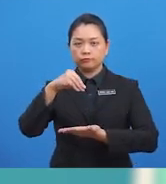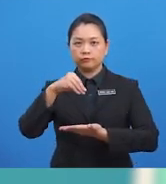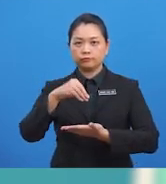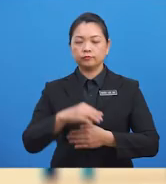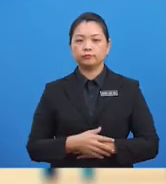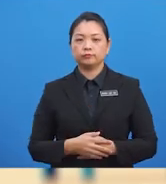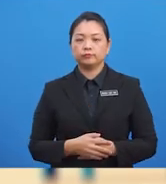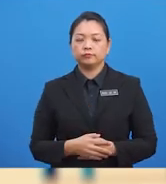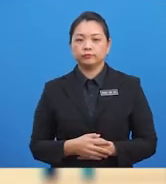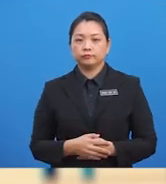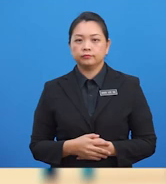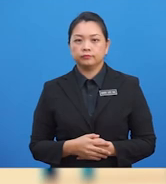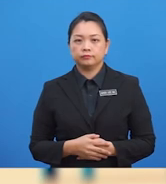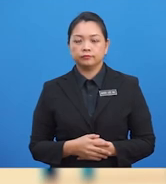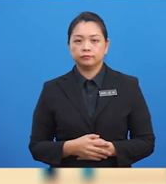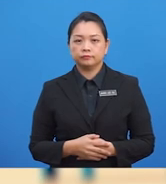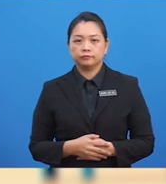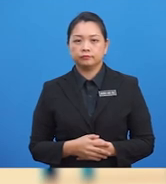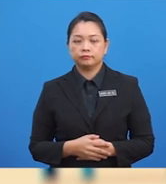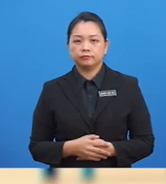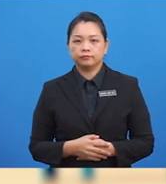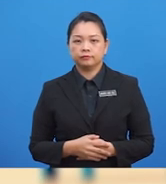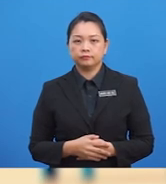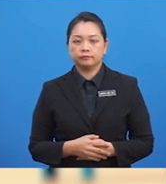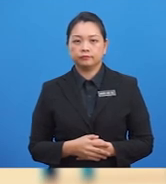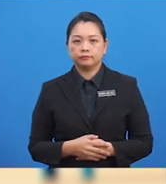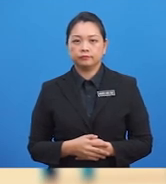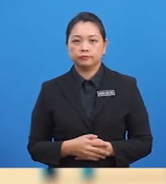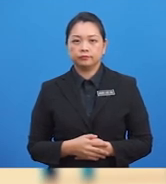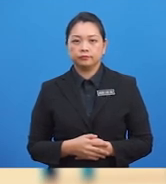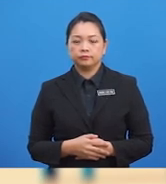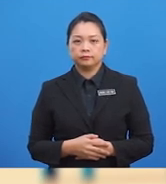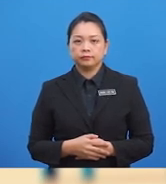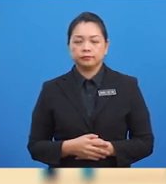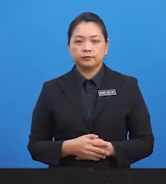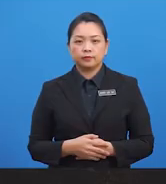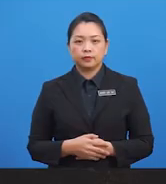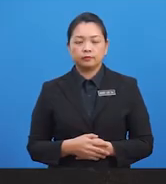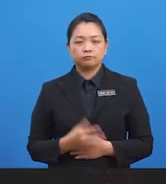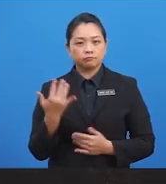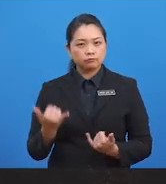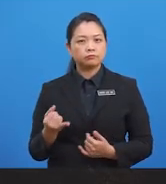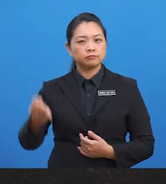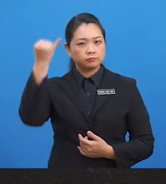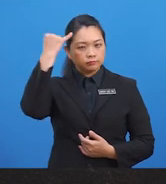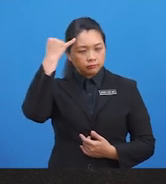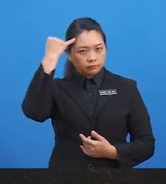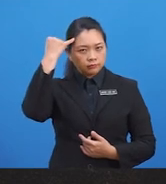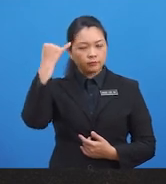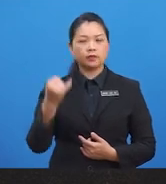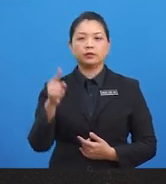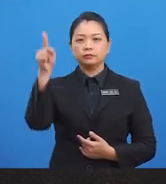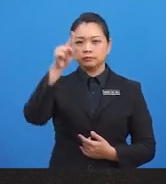ini. Sebelum kita mulakan pembelajaran kita, mari kita imbas